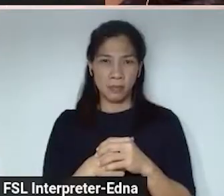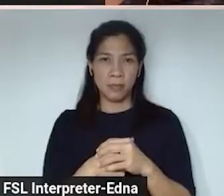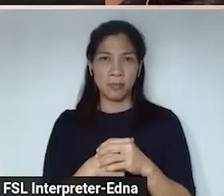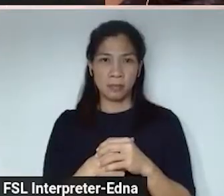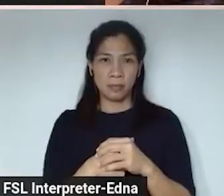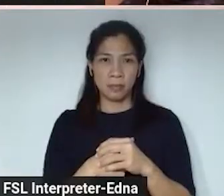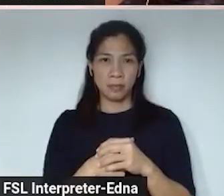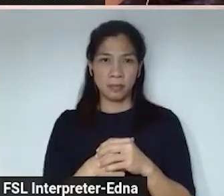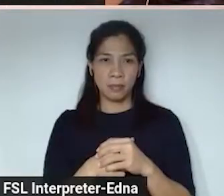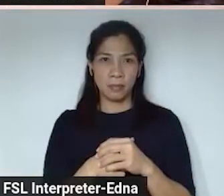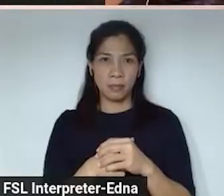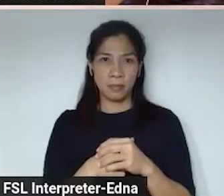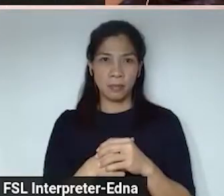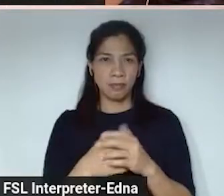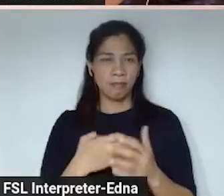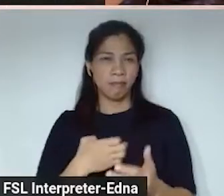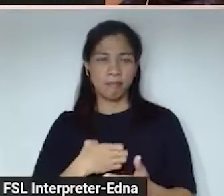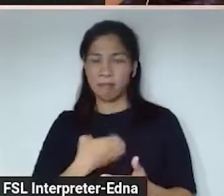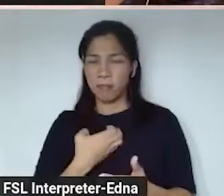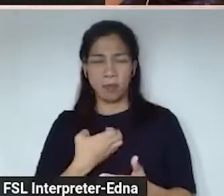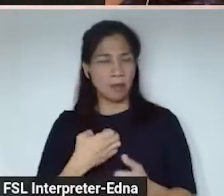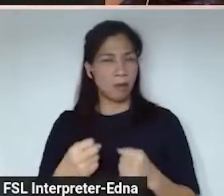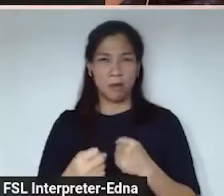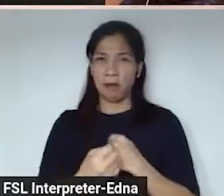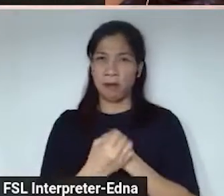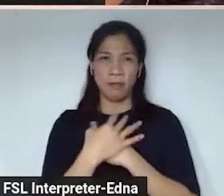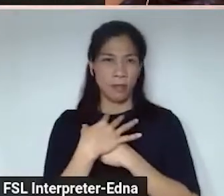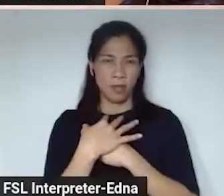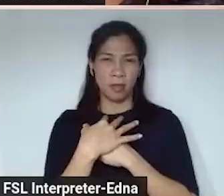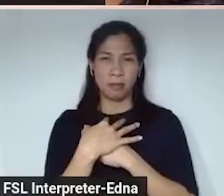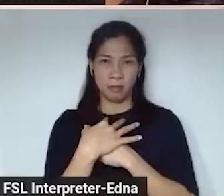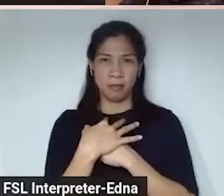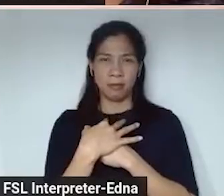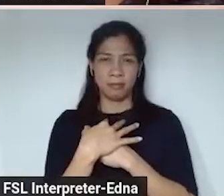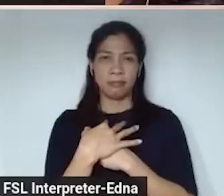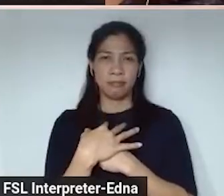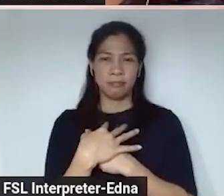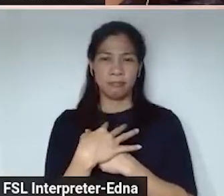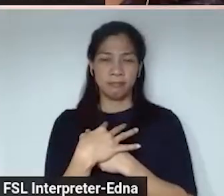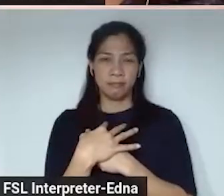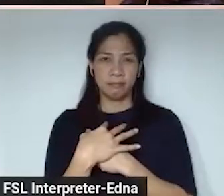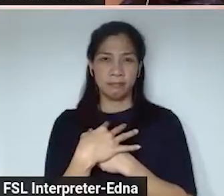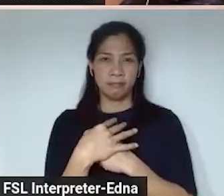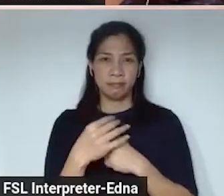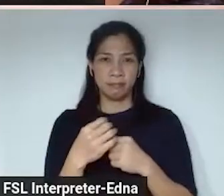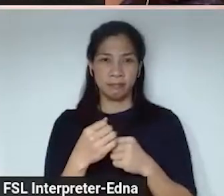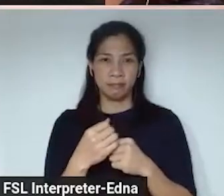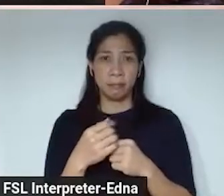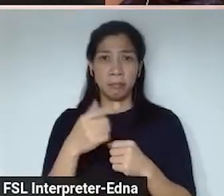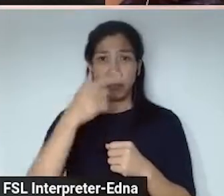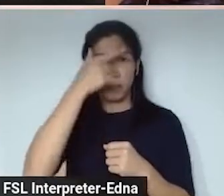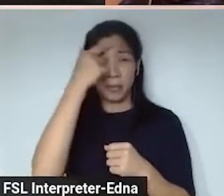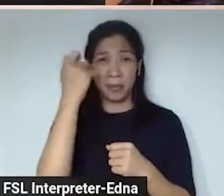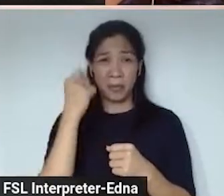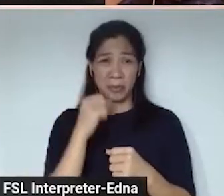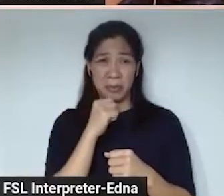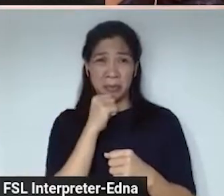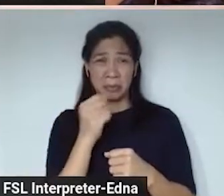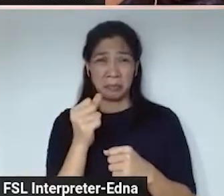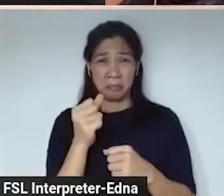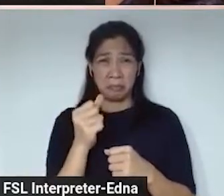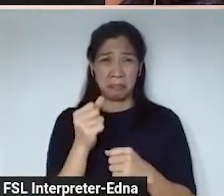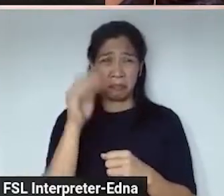talagang I was affected that time. Sobrang affected ko kasi nga I'm not used to this kind of condition, o